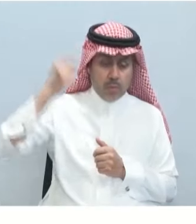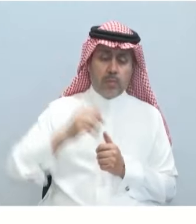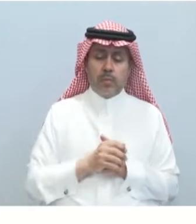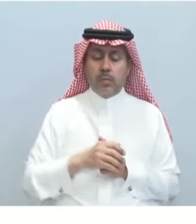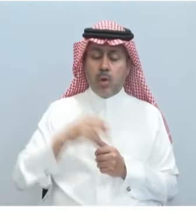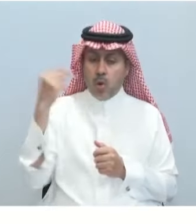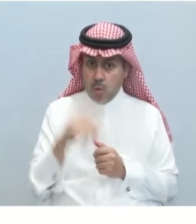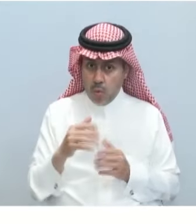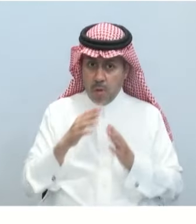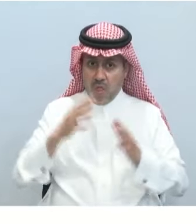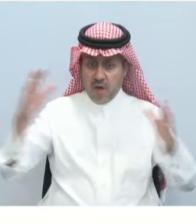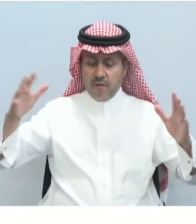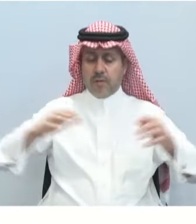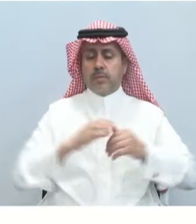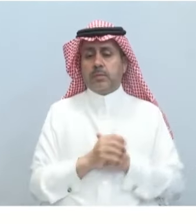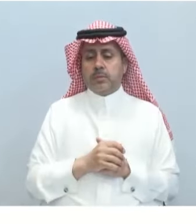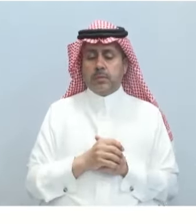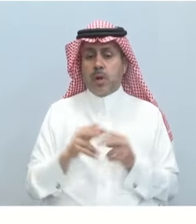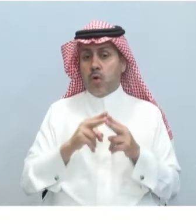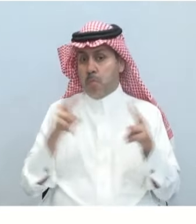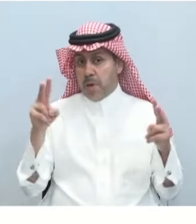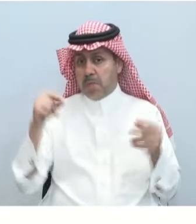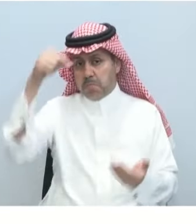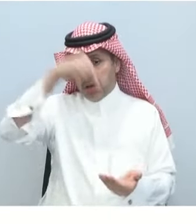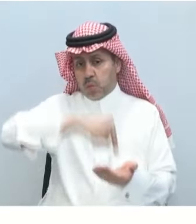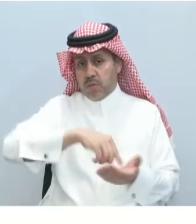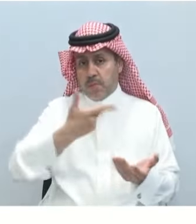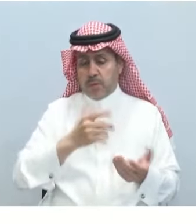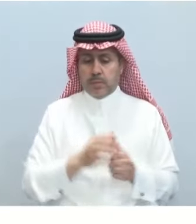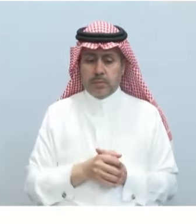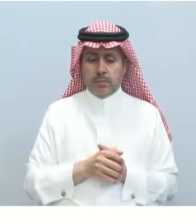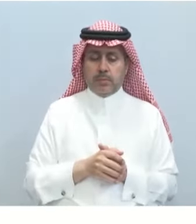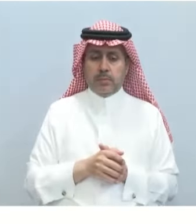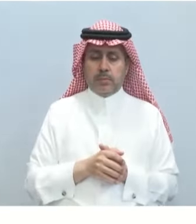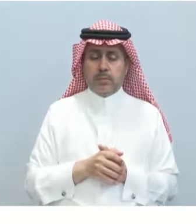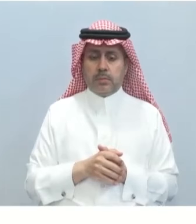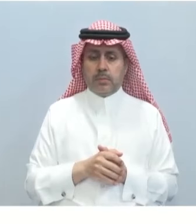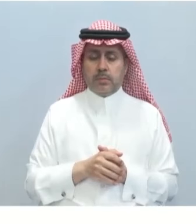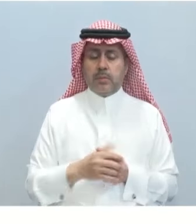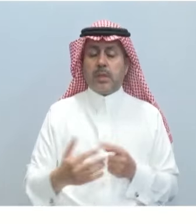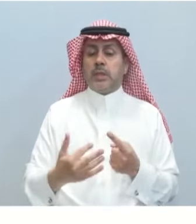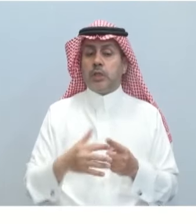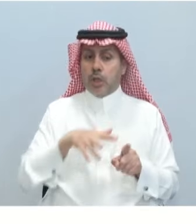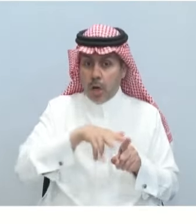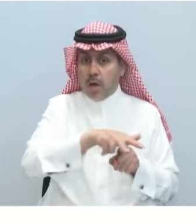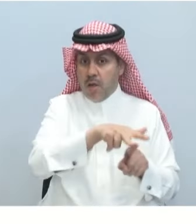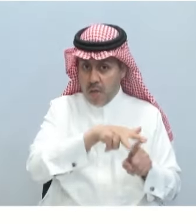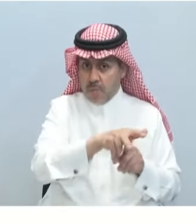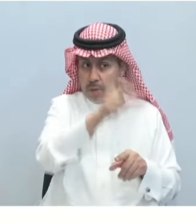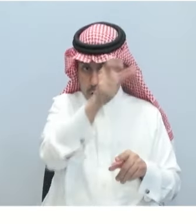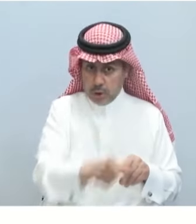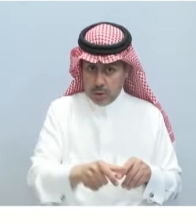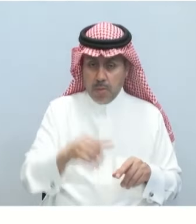هذه العقوبه والان سنبين ما يدخل فيها ان كان من تعرض للايذاء من الاشخاص